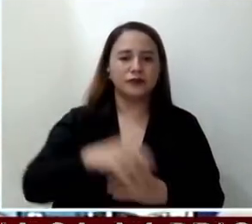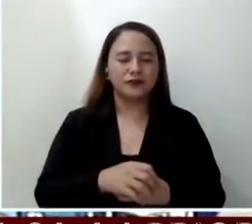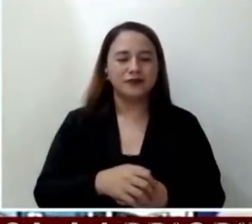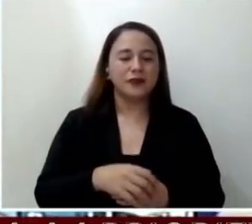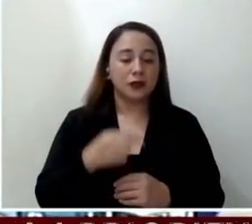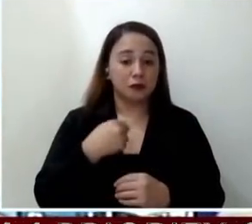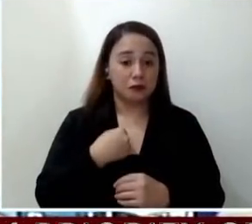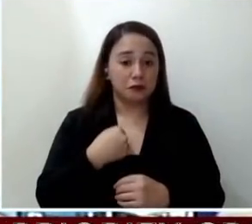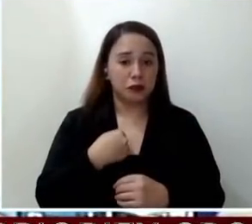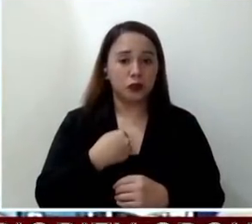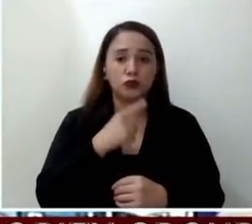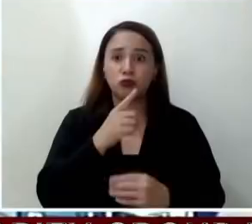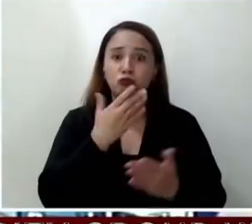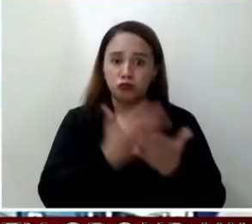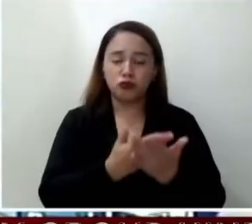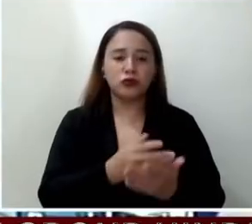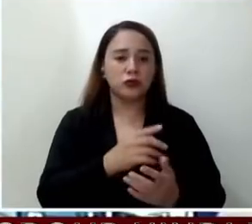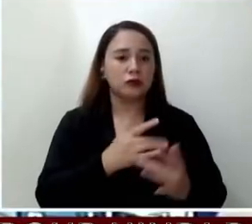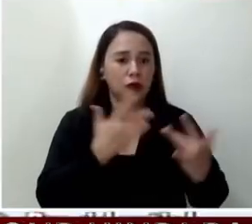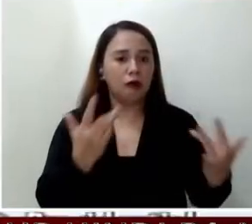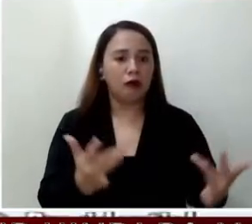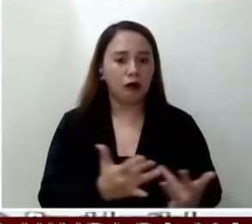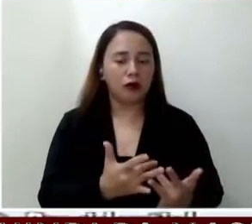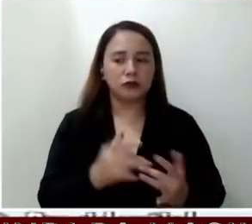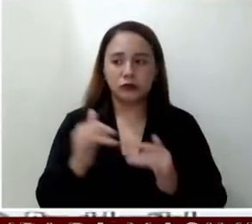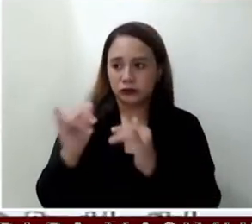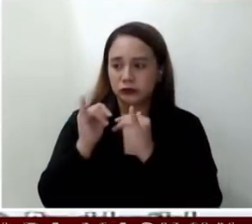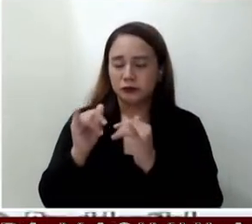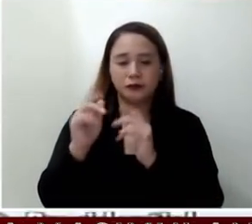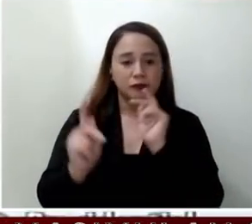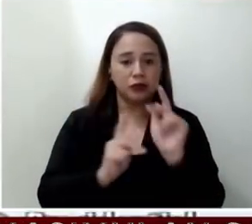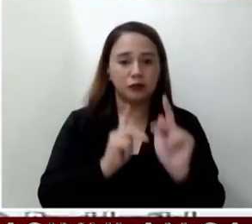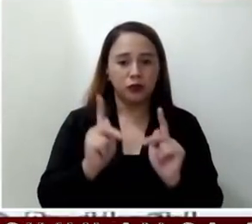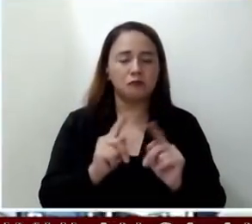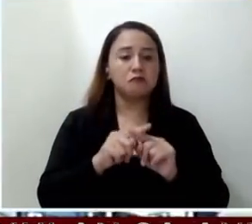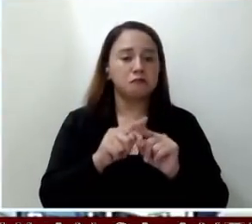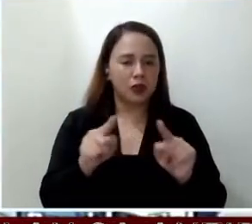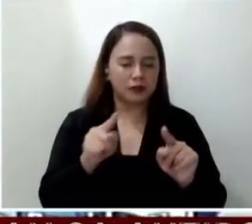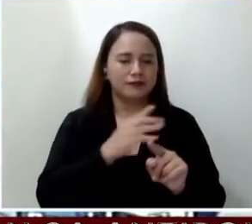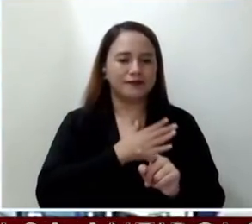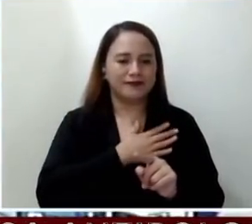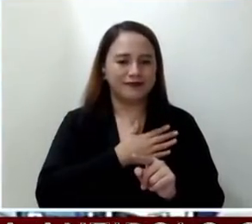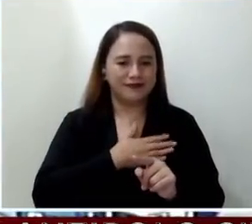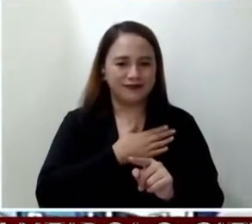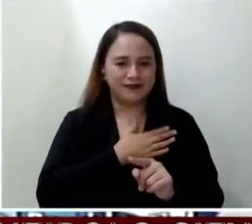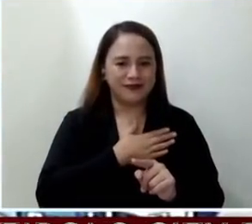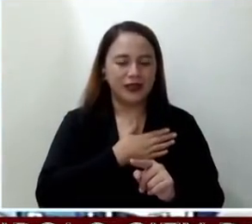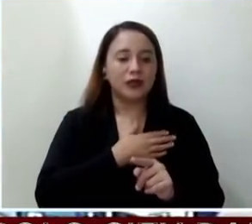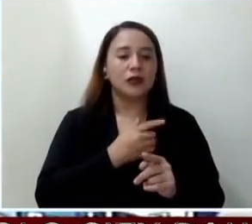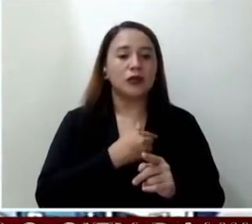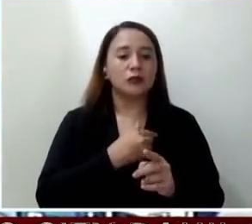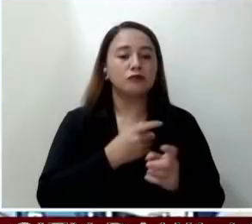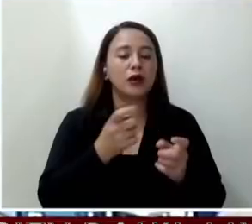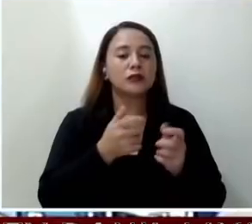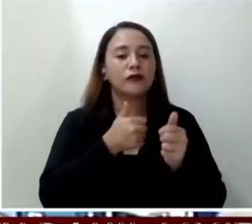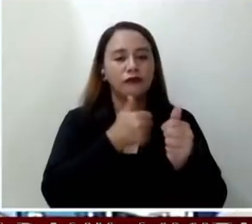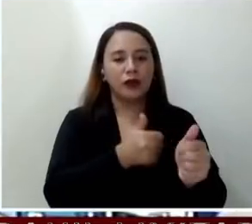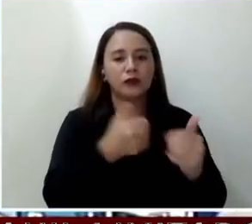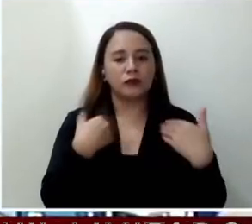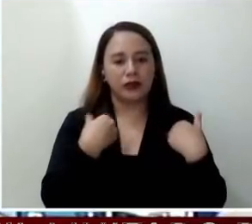yung konsensya ninyo sa kapwa-tao ninyo. See to it that the regulations are complied